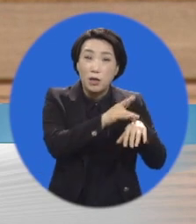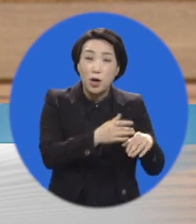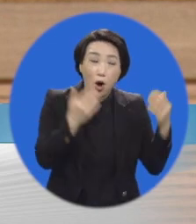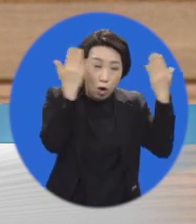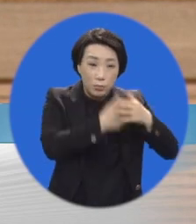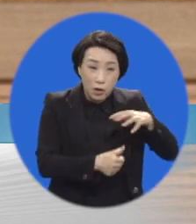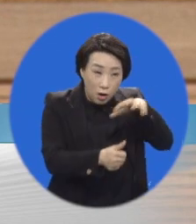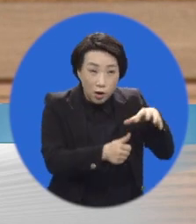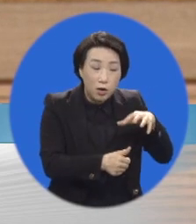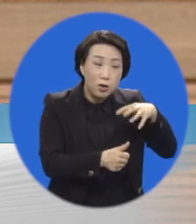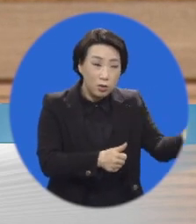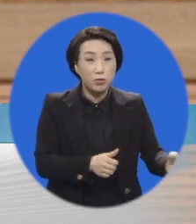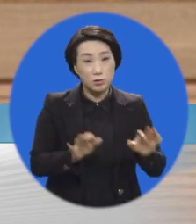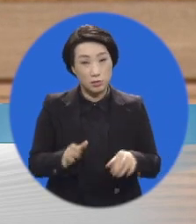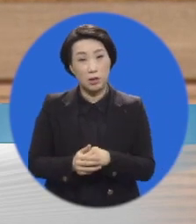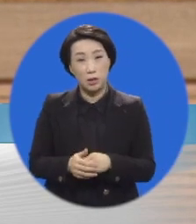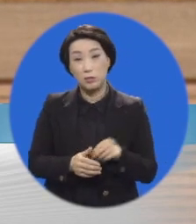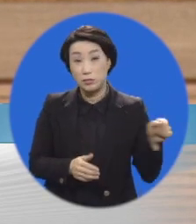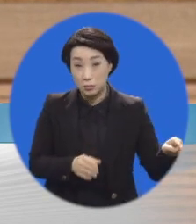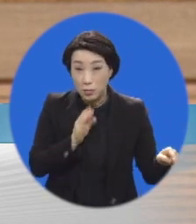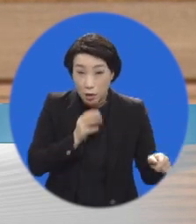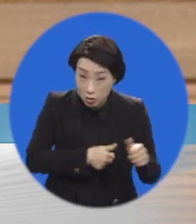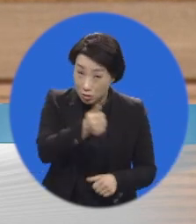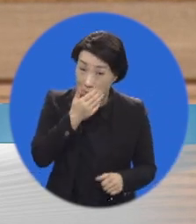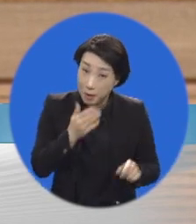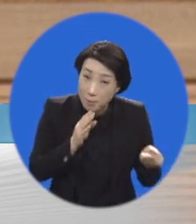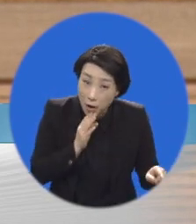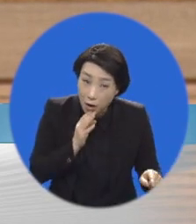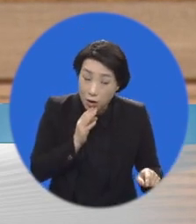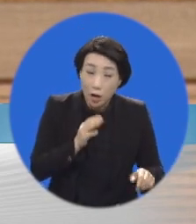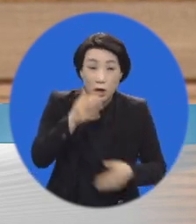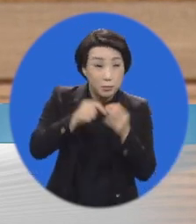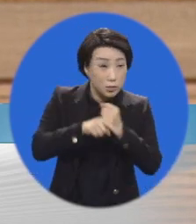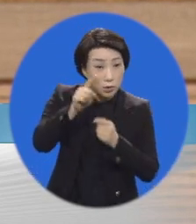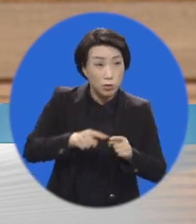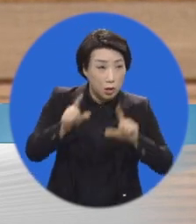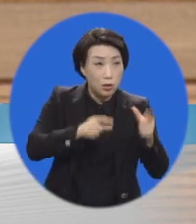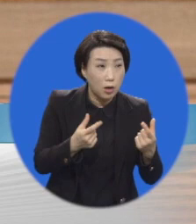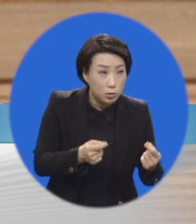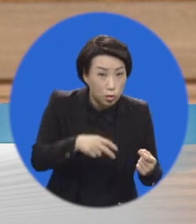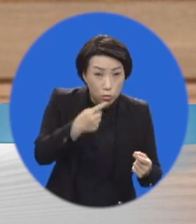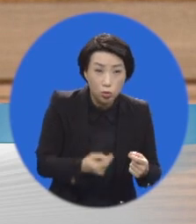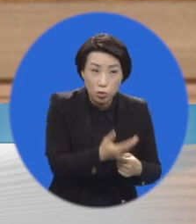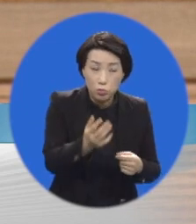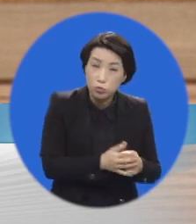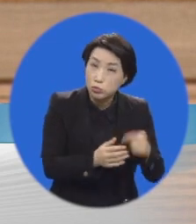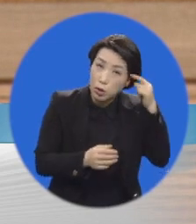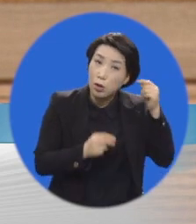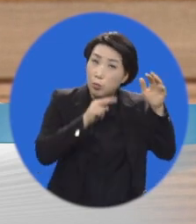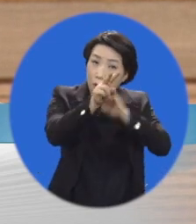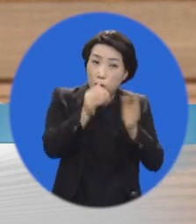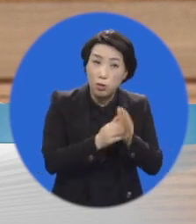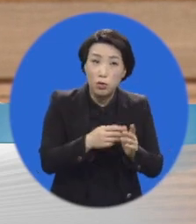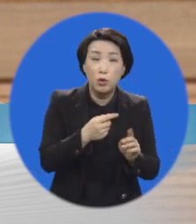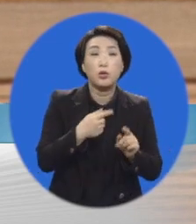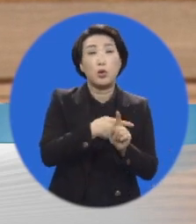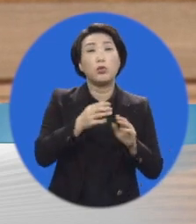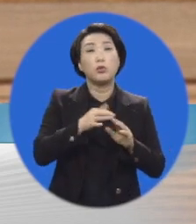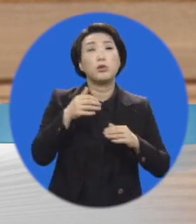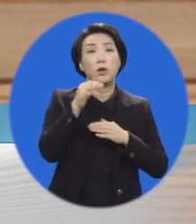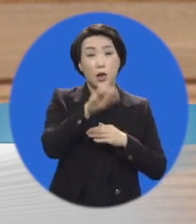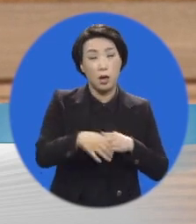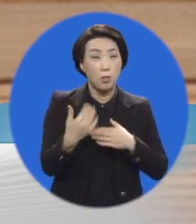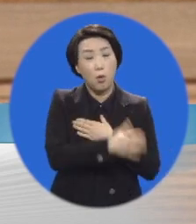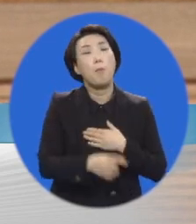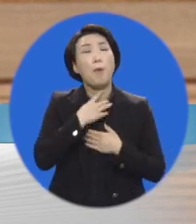주관자가 절대 하나님 뜻대로 못 살게 해. 사는 것 같아도 벌써 정신이 빠져버렸어. 교회는 몸만 왔다 갔다 하지 영혼은